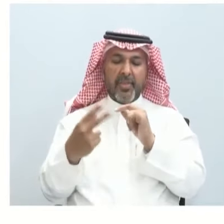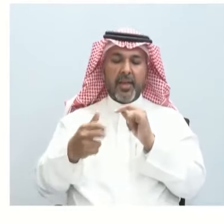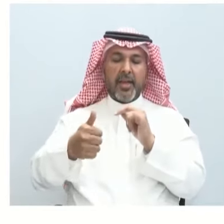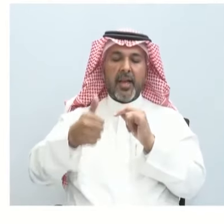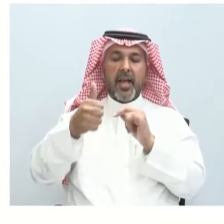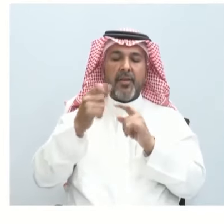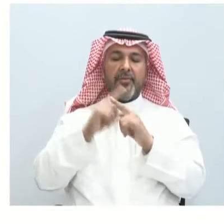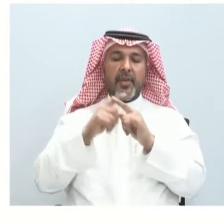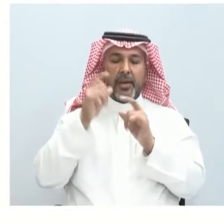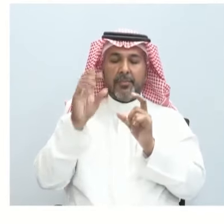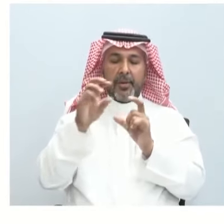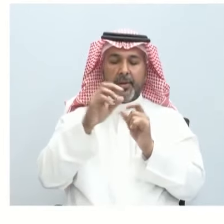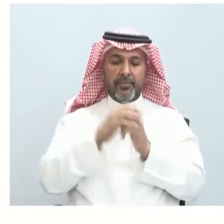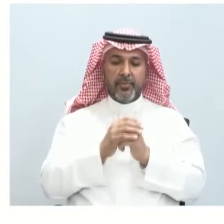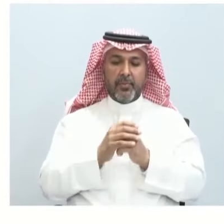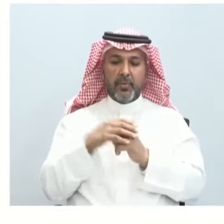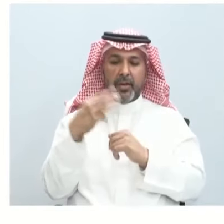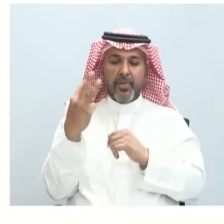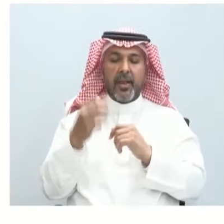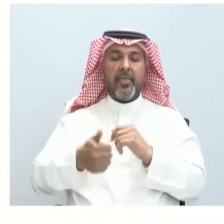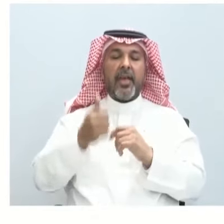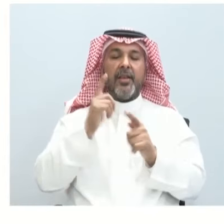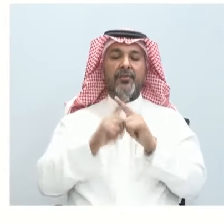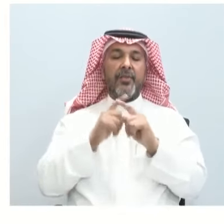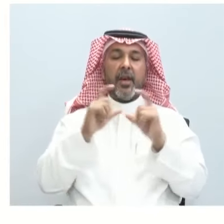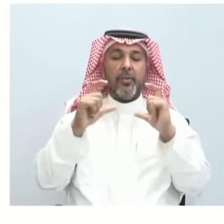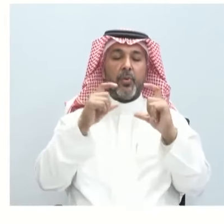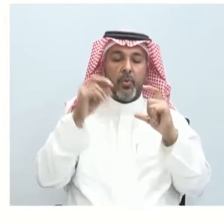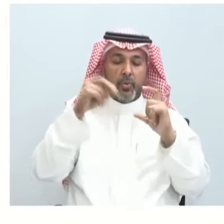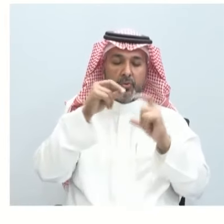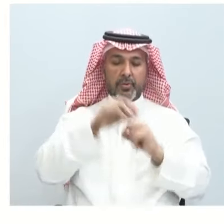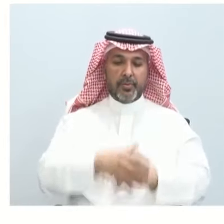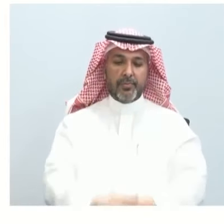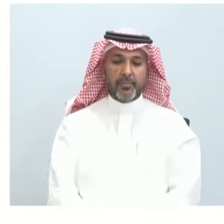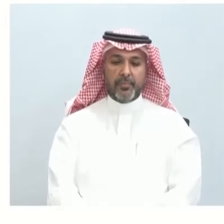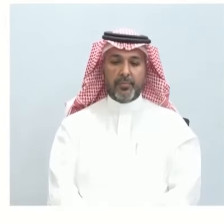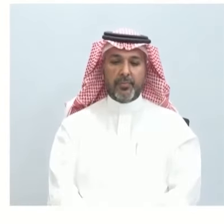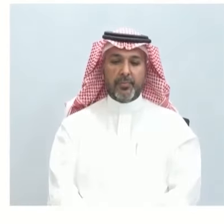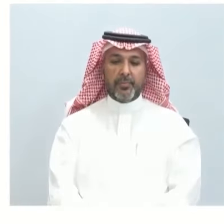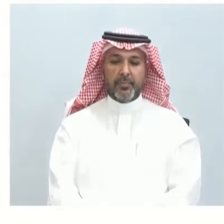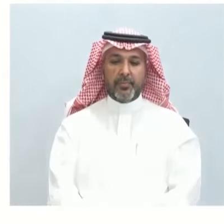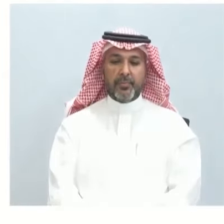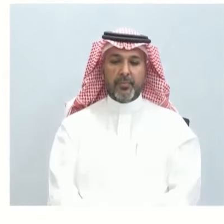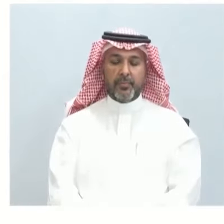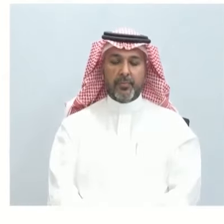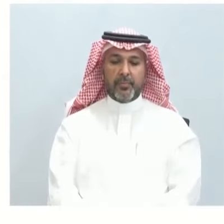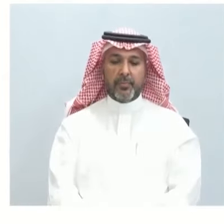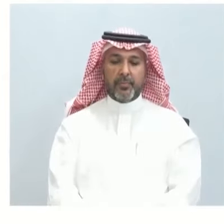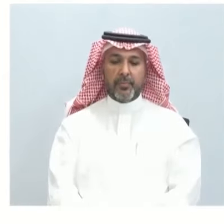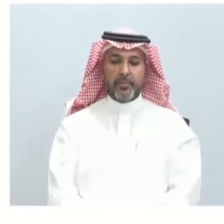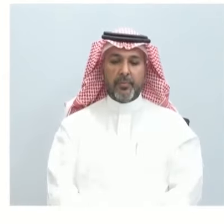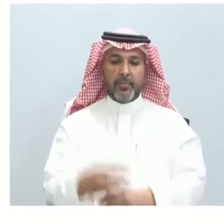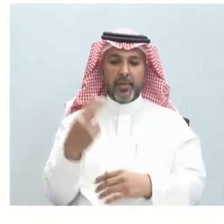حدود وهنا ايضا لديه ثلاثه الف مضروبه بكثيره حدود بالنسبه للطرف الثاني لديه اثنين الف